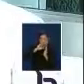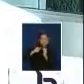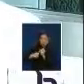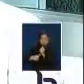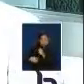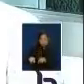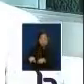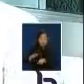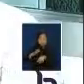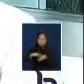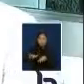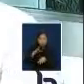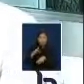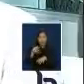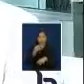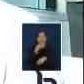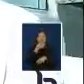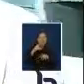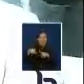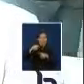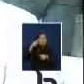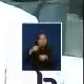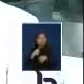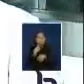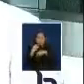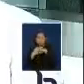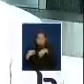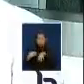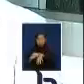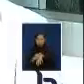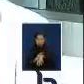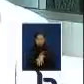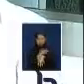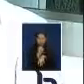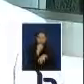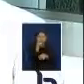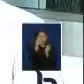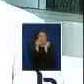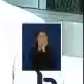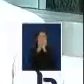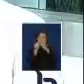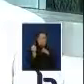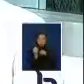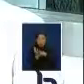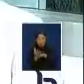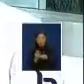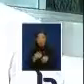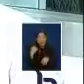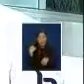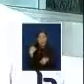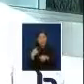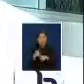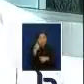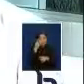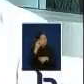มันก็ไปที่กระแสไปตามกระแสเลือดแล้วไปที่มือที่ปากที่เท้านะอันนี้ไม่รุนแรงพออย่างนี้ 2-3 วัน